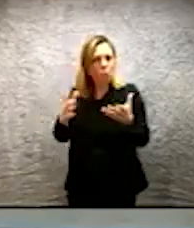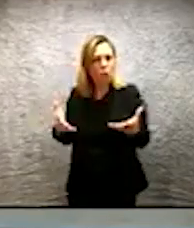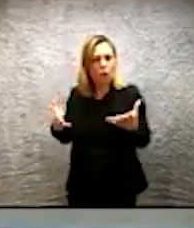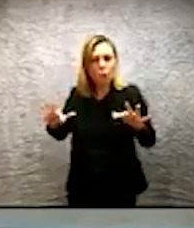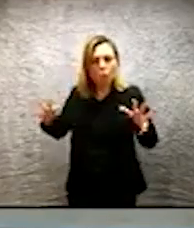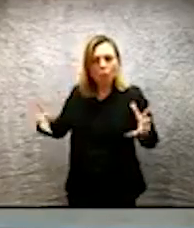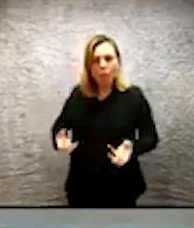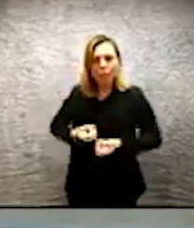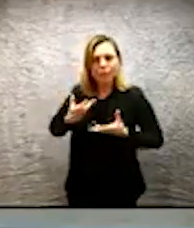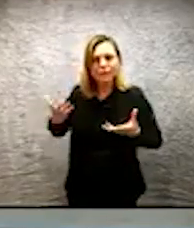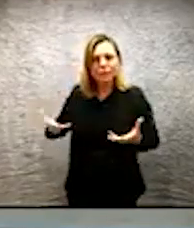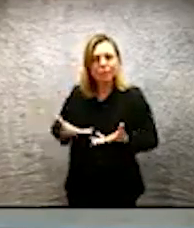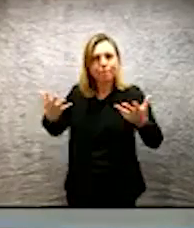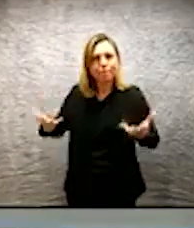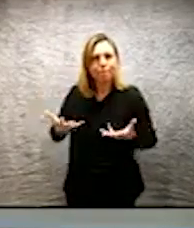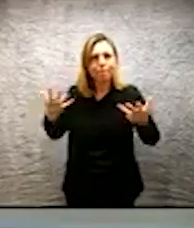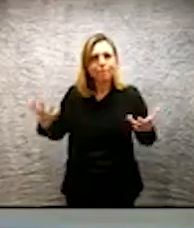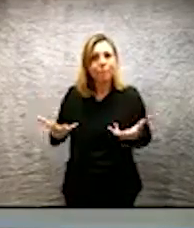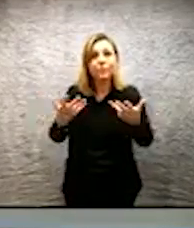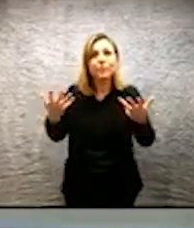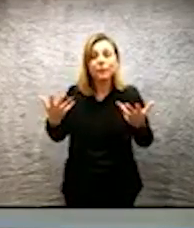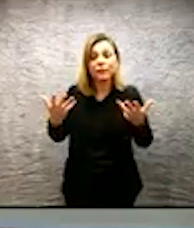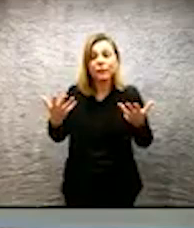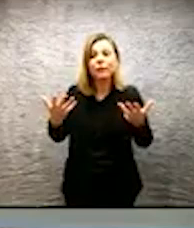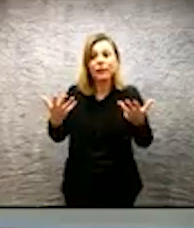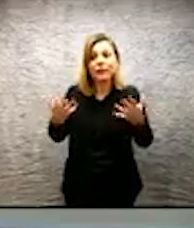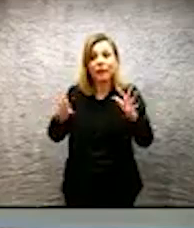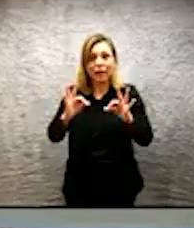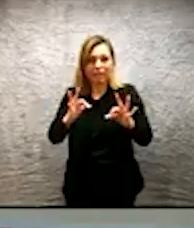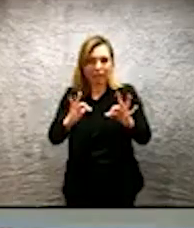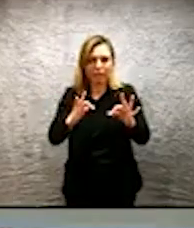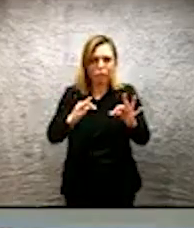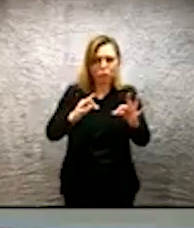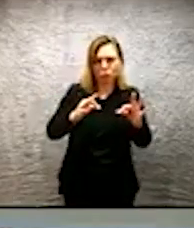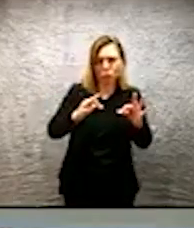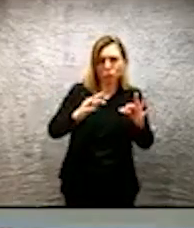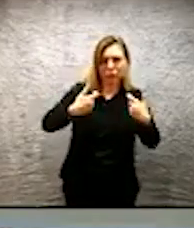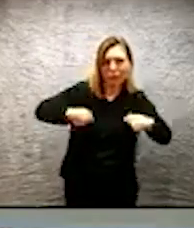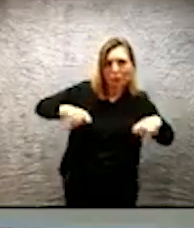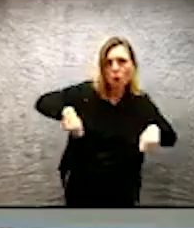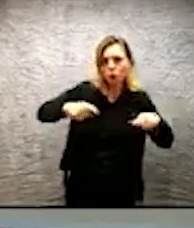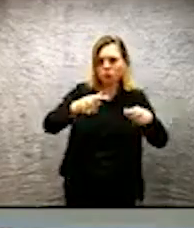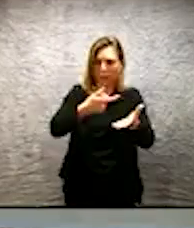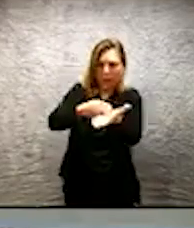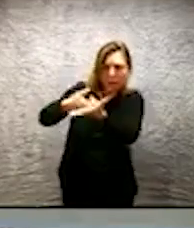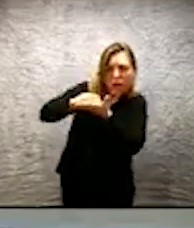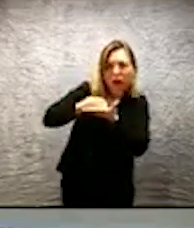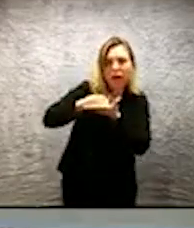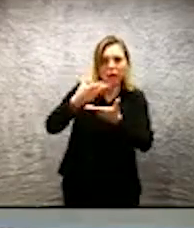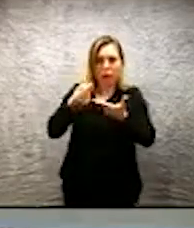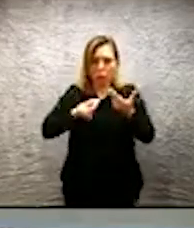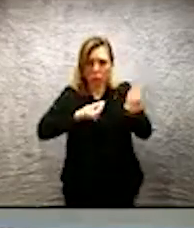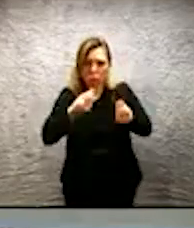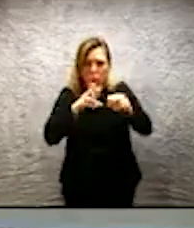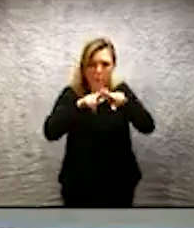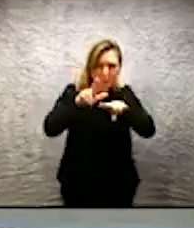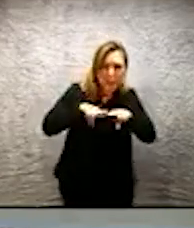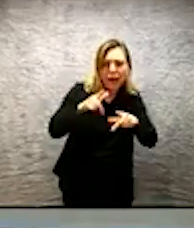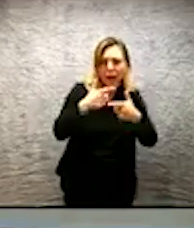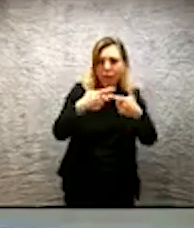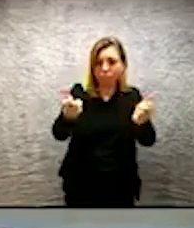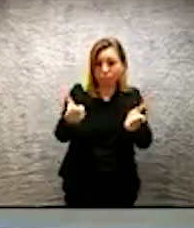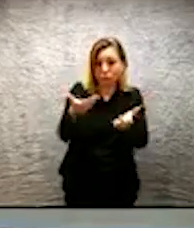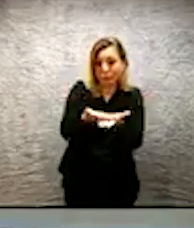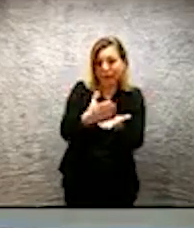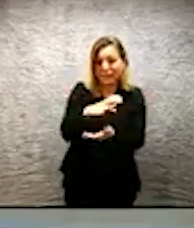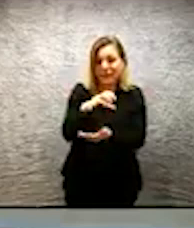sera relative à la mutualisation d'achat et de maintenance de tout ce qui sera inhérent à